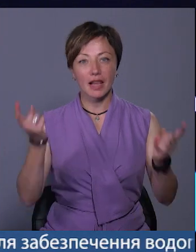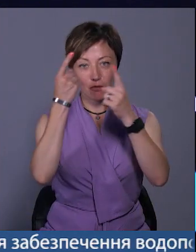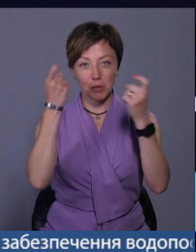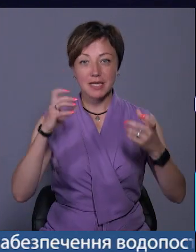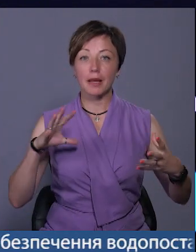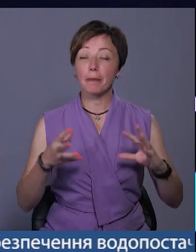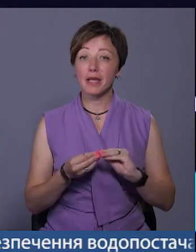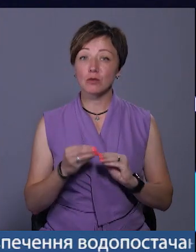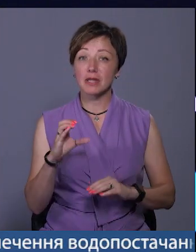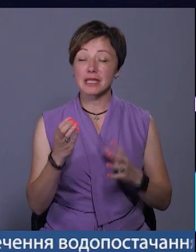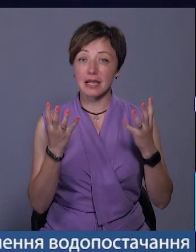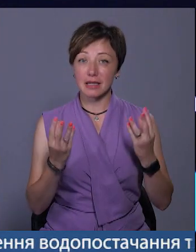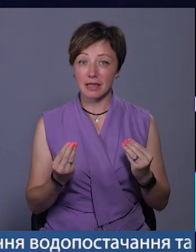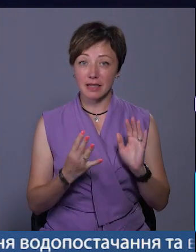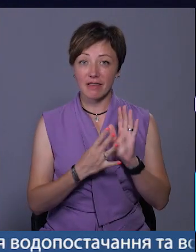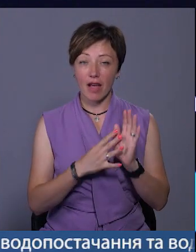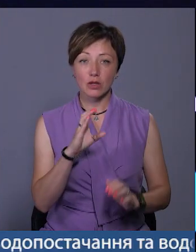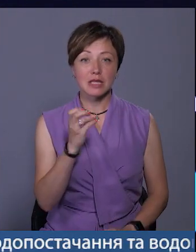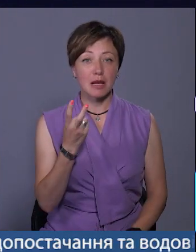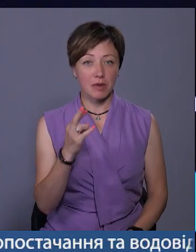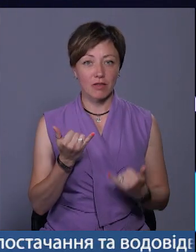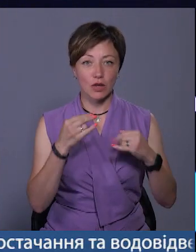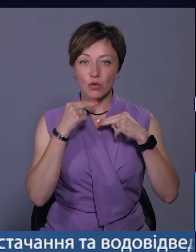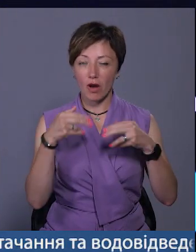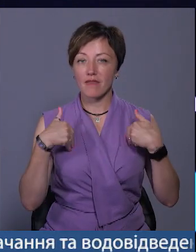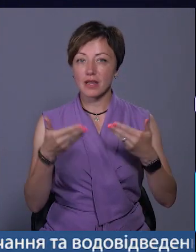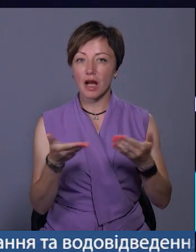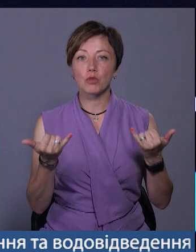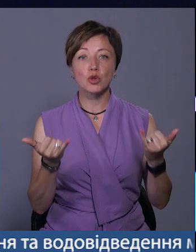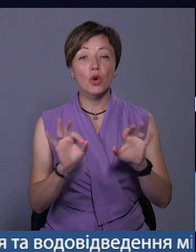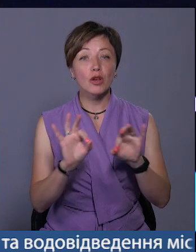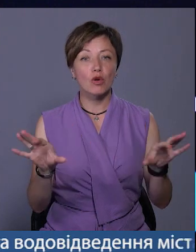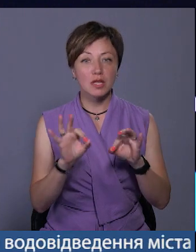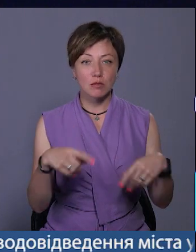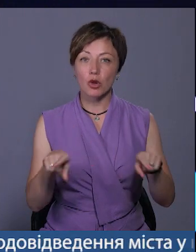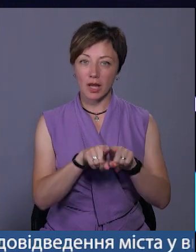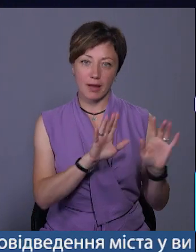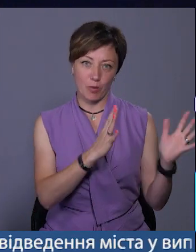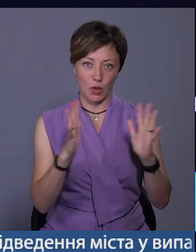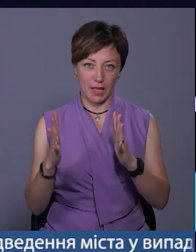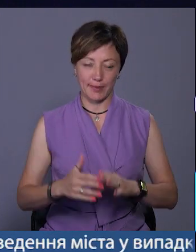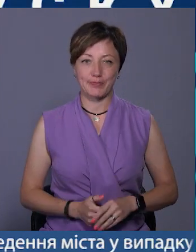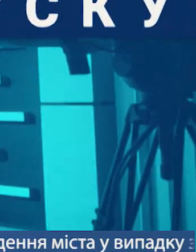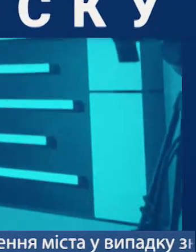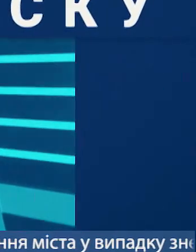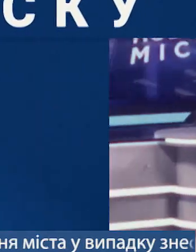Інформаційні підсумки середи, 9 серпня, до вашої уваги. Вітаємо. Сьогодні розкажемо про такі події.